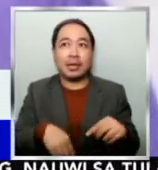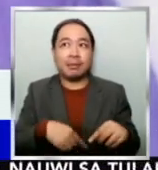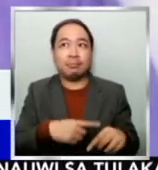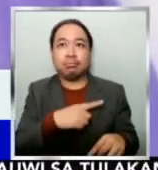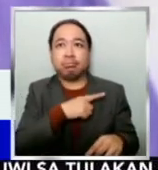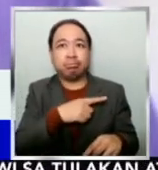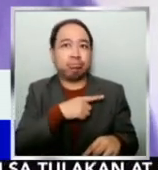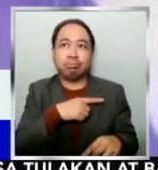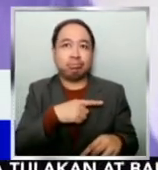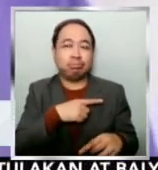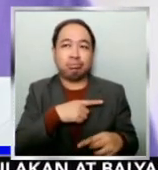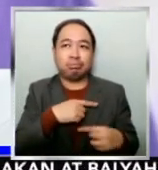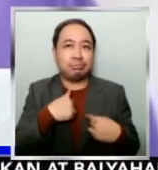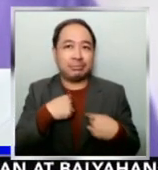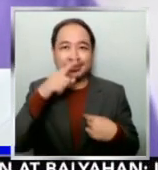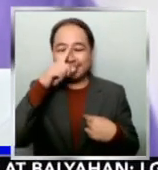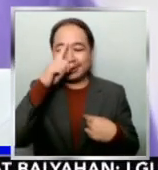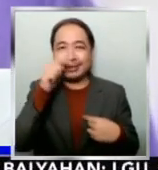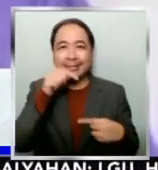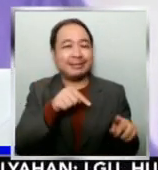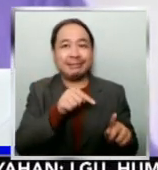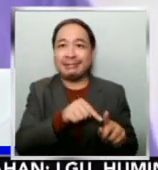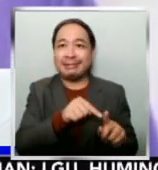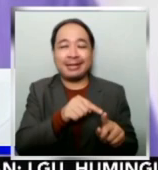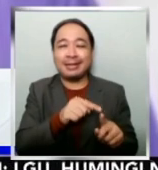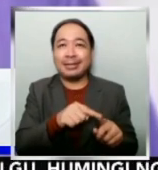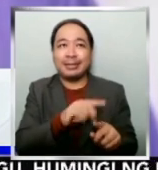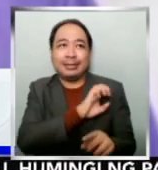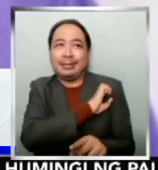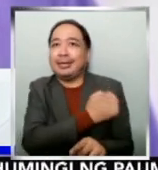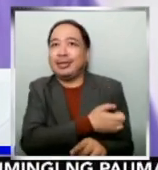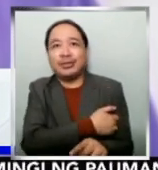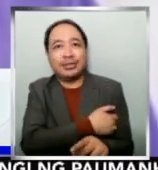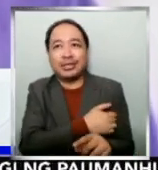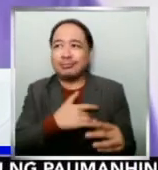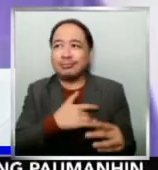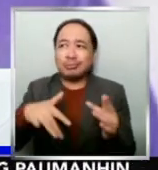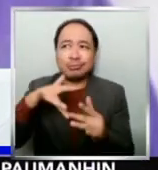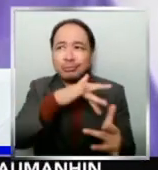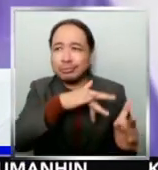May kalikutan na yung bata. Gusto,